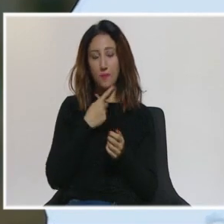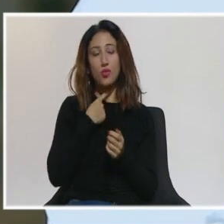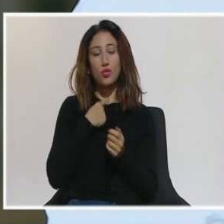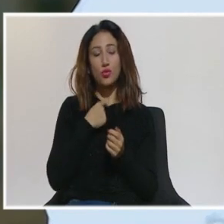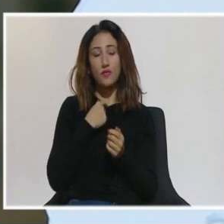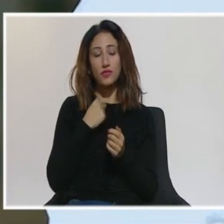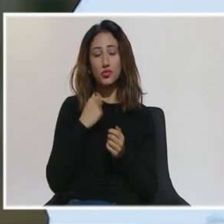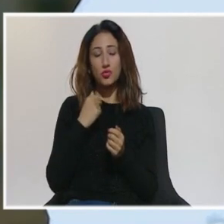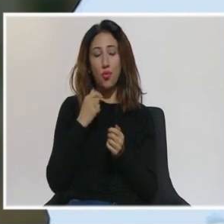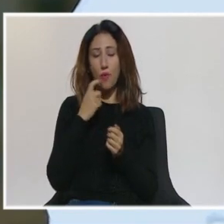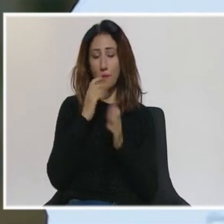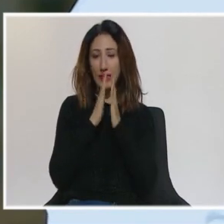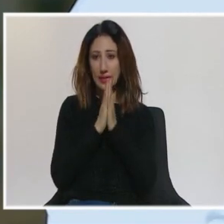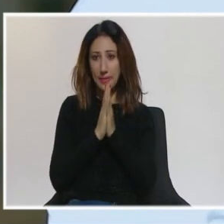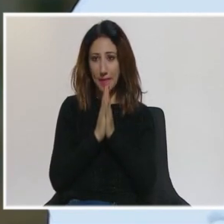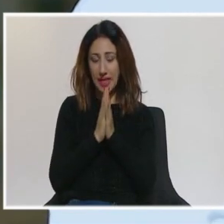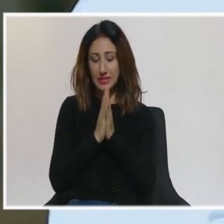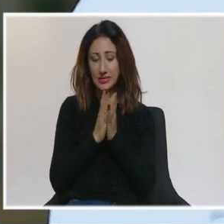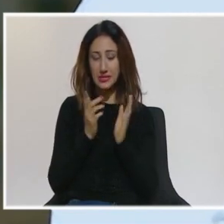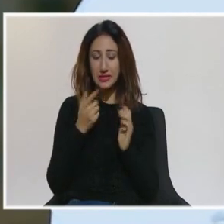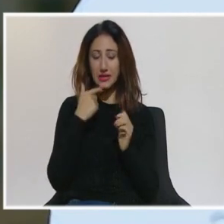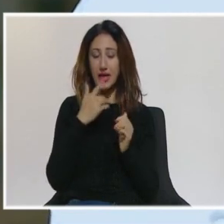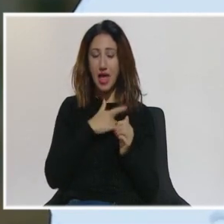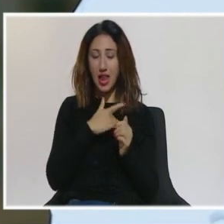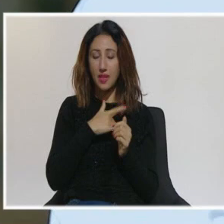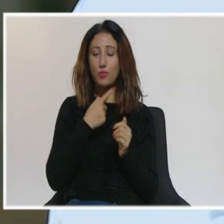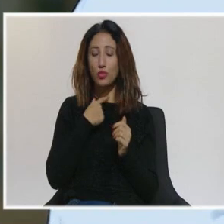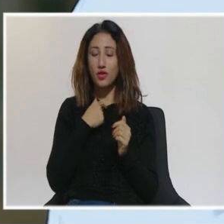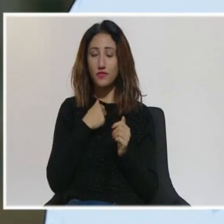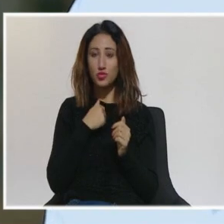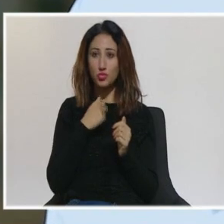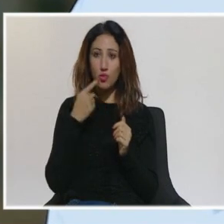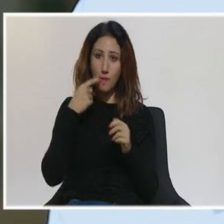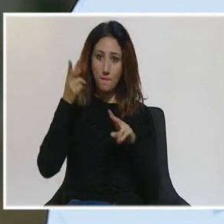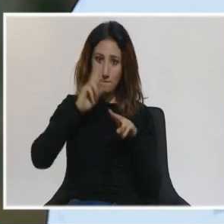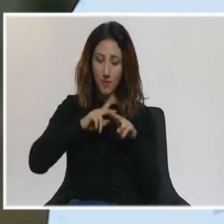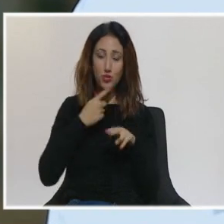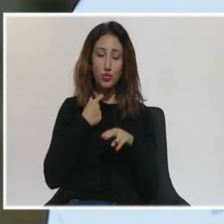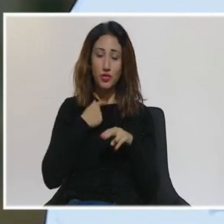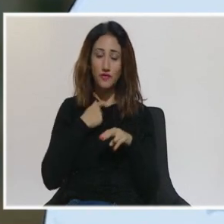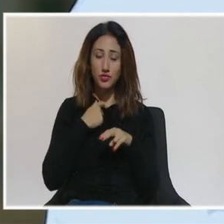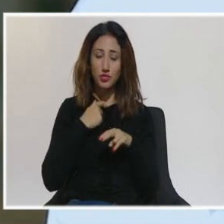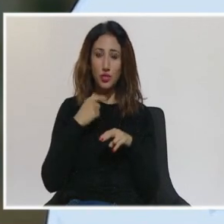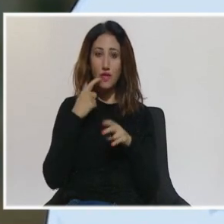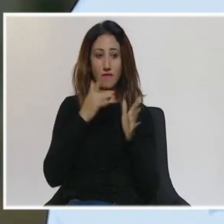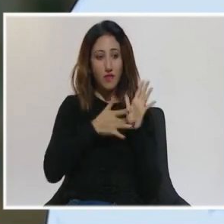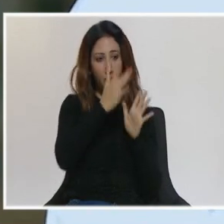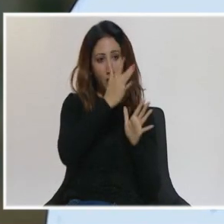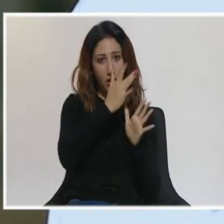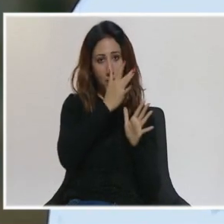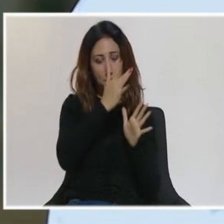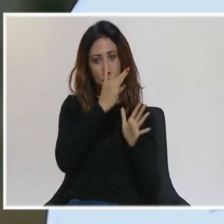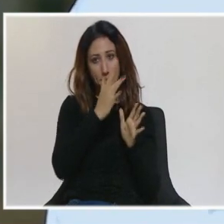التماس، قلبي نفسه في التماس، وبرضه نفسه في الفرار،